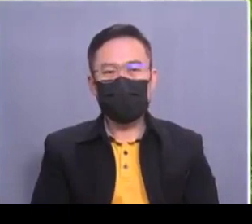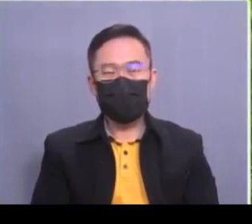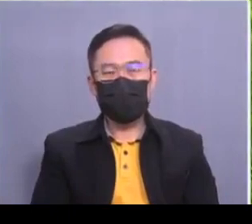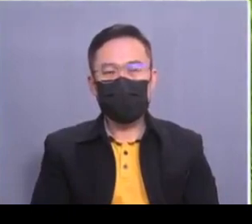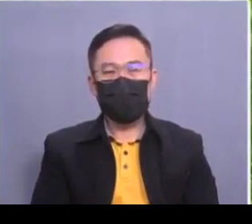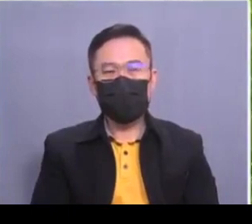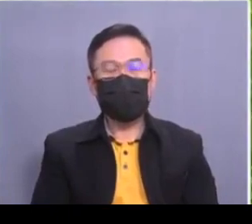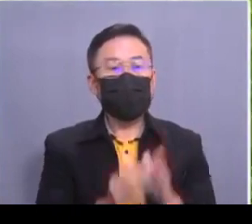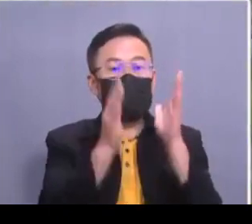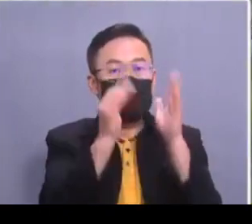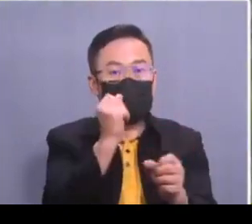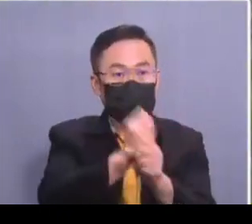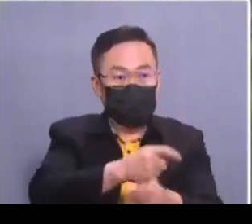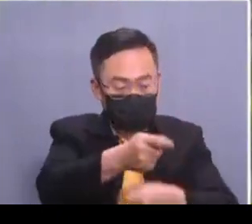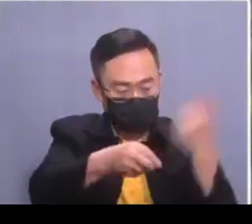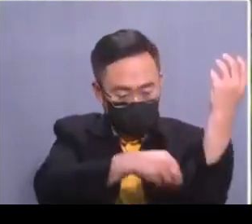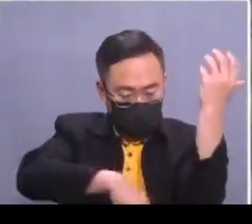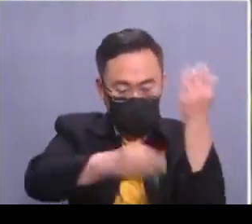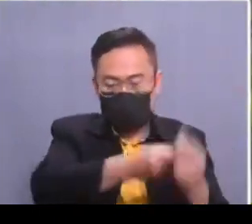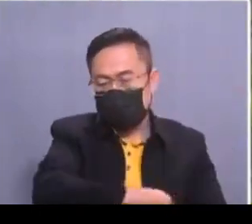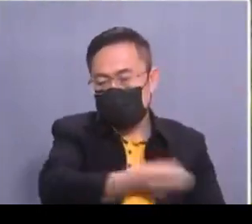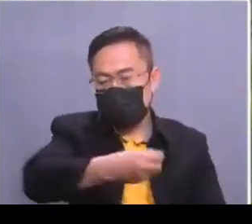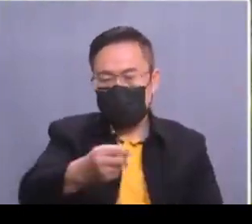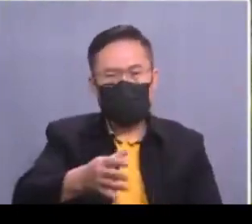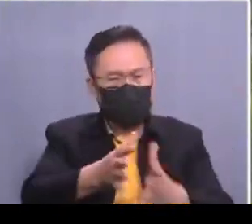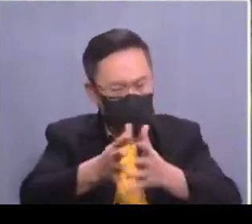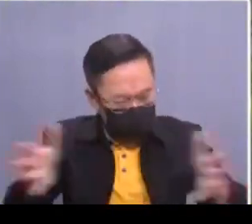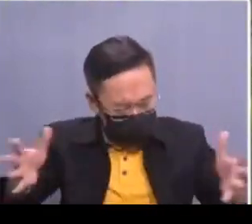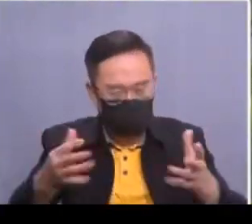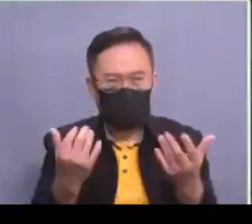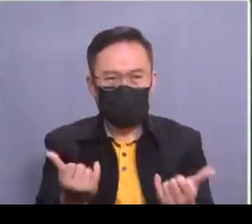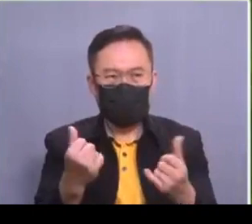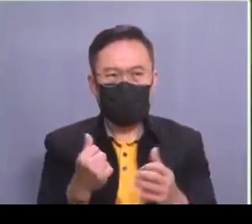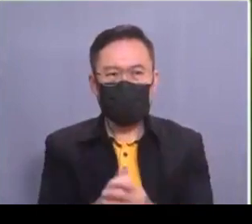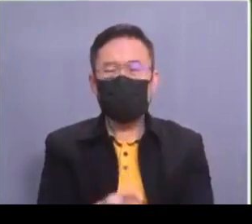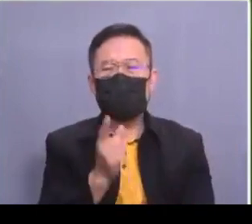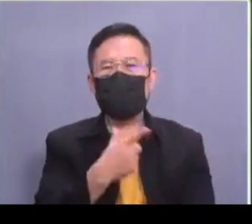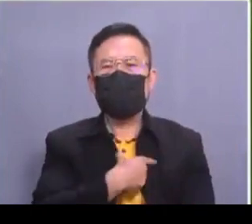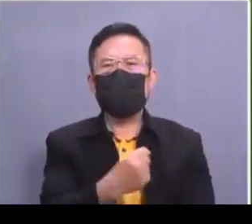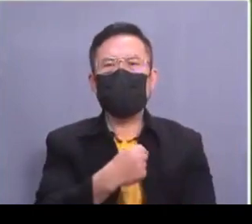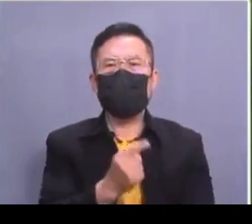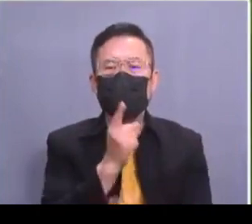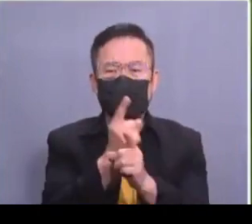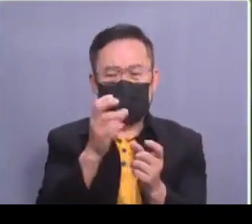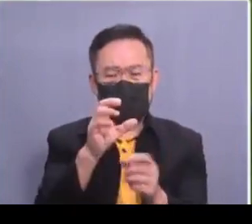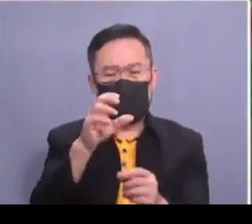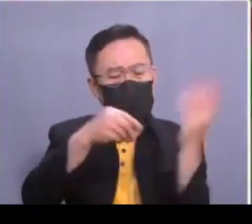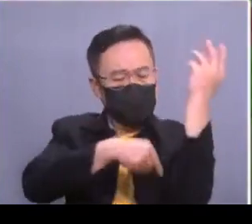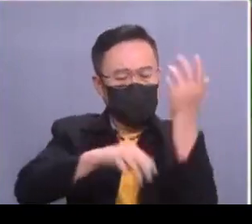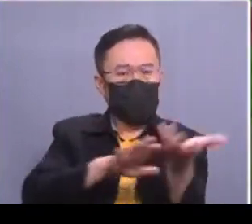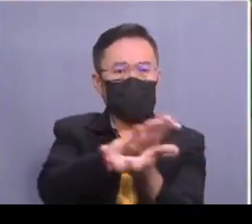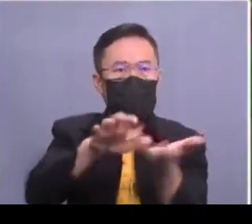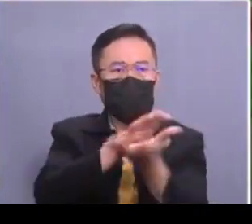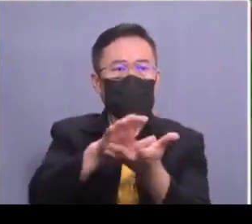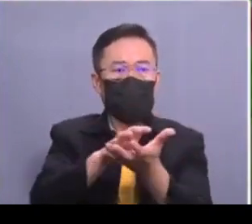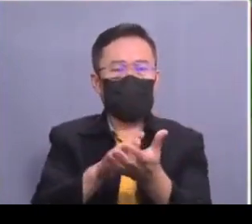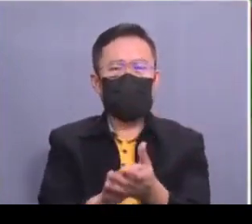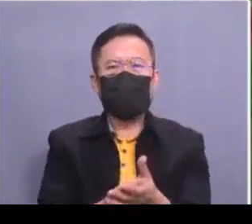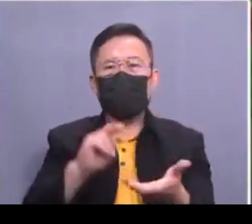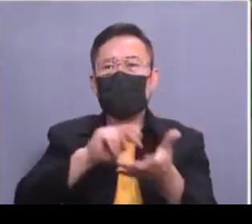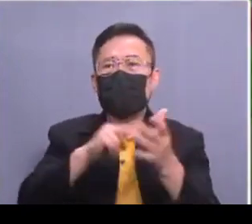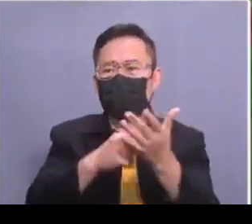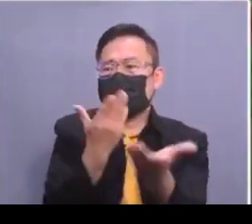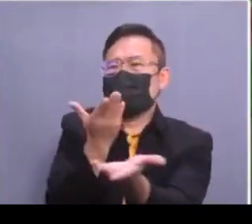พี่น้องเกษตรกรเราเนี่ยใช้ปุ๋ยเกินมายาวนานแล้วครับเพราะนิยมใช้ปุ๋ยสูตรผสมปุ๋ยผสมก็คือปุ๋ยบรร